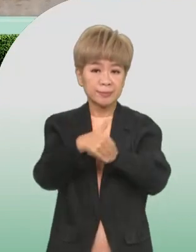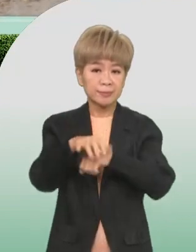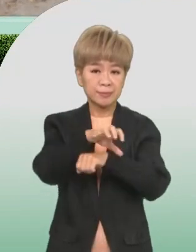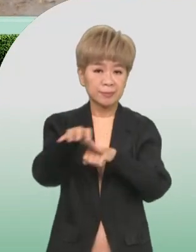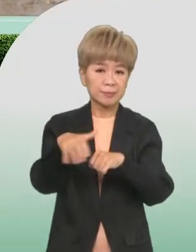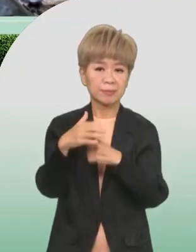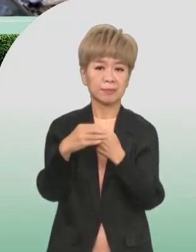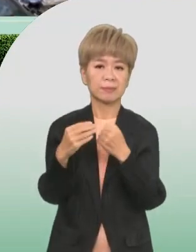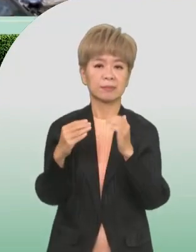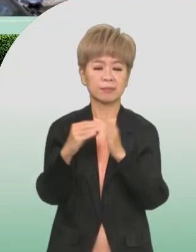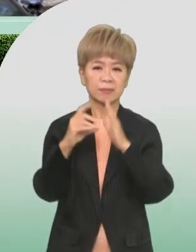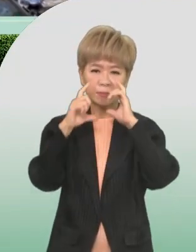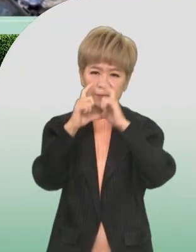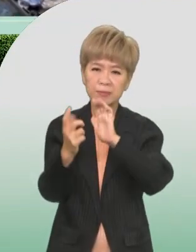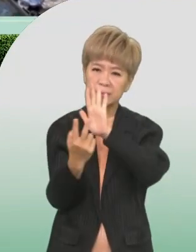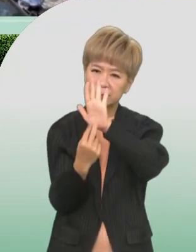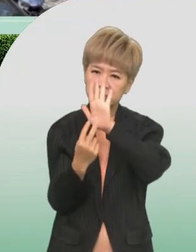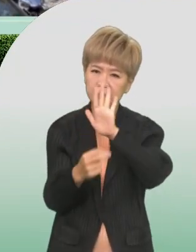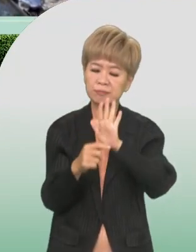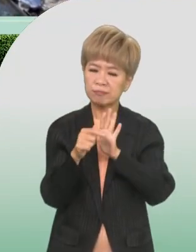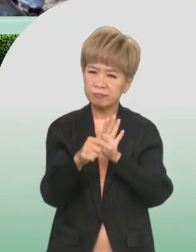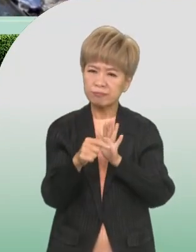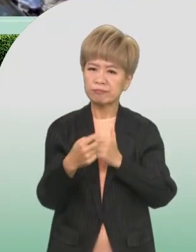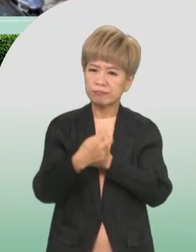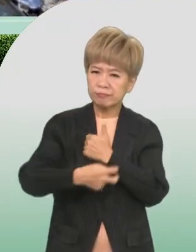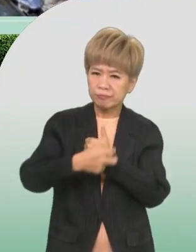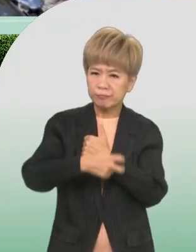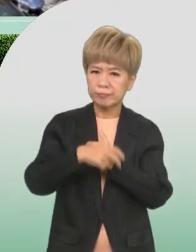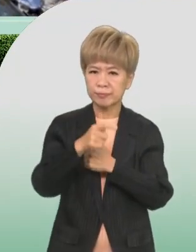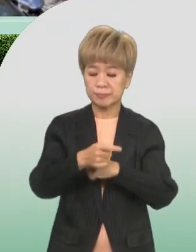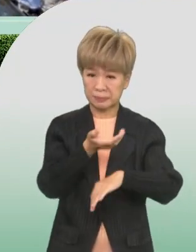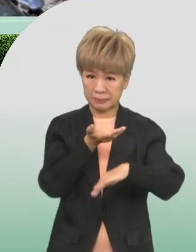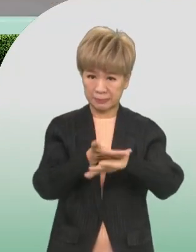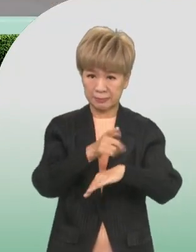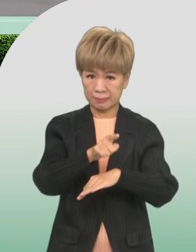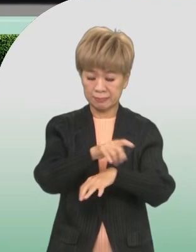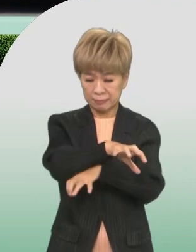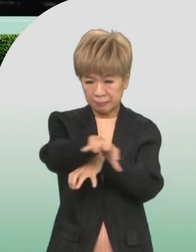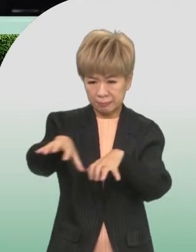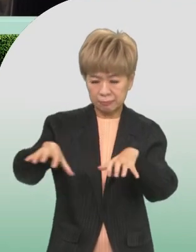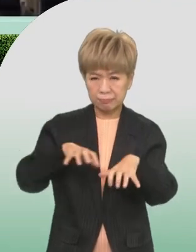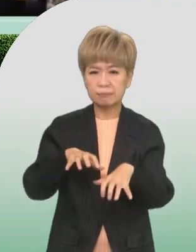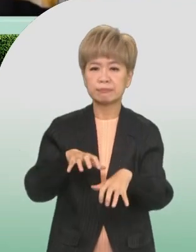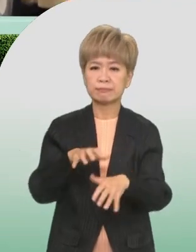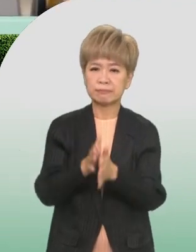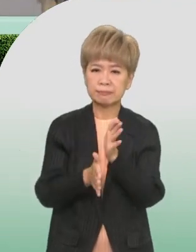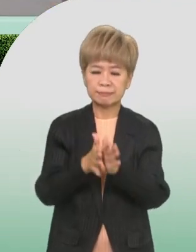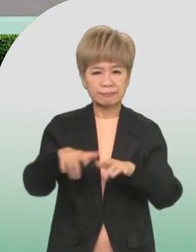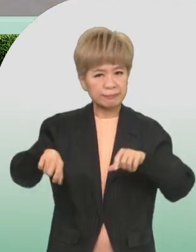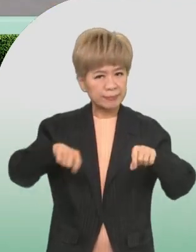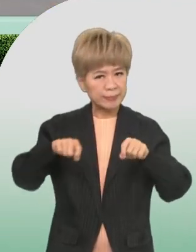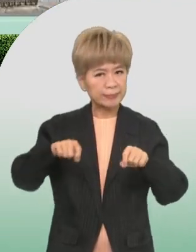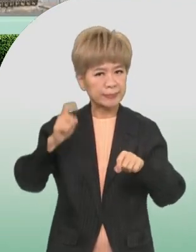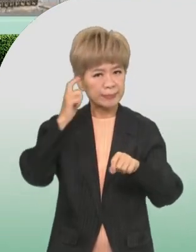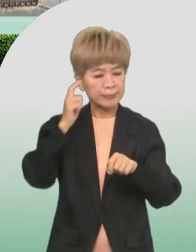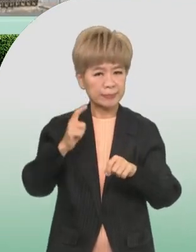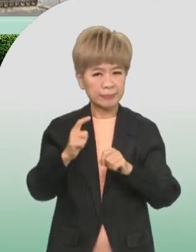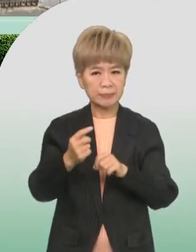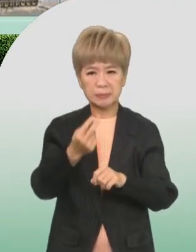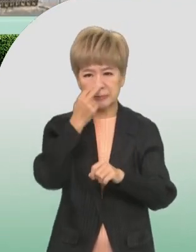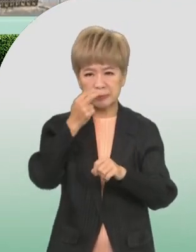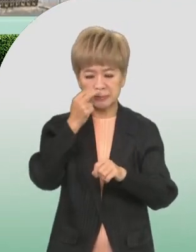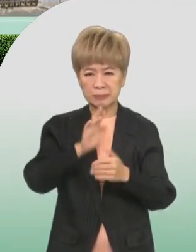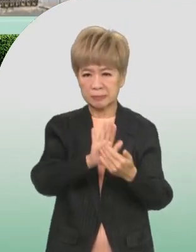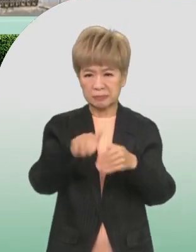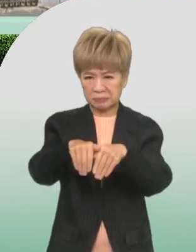同时，新中间环保局喺回应，将会来检讨一卖错对脸色嘅环境，还个提出同空气还